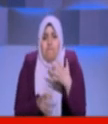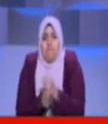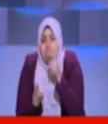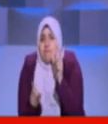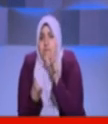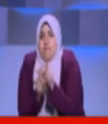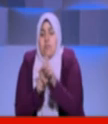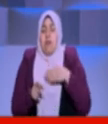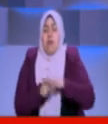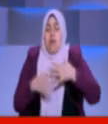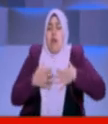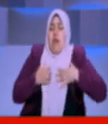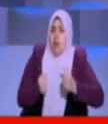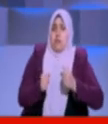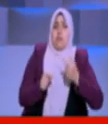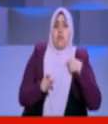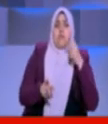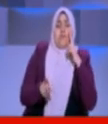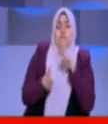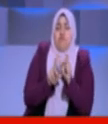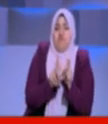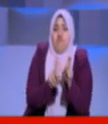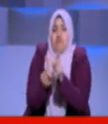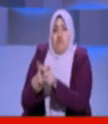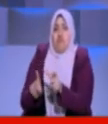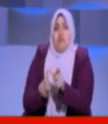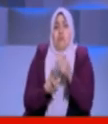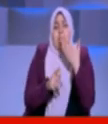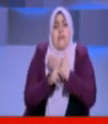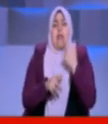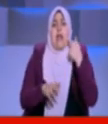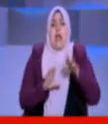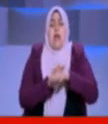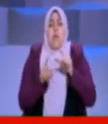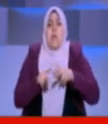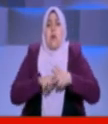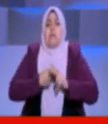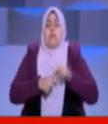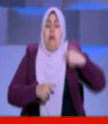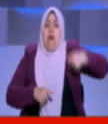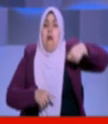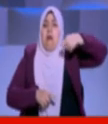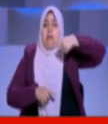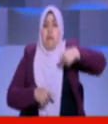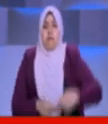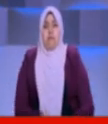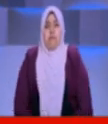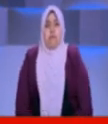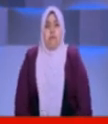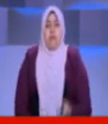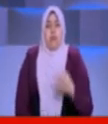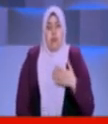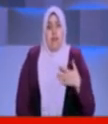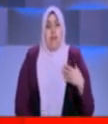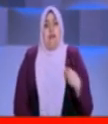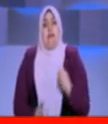وعلى المستوى الطبي، تقليل معدلات العدوى باعتباره الوسيلة الأكثر فاعلية. إلى قلب الجانب